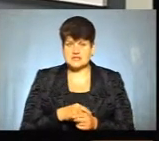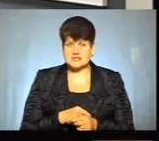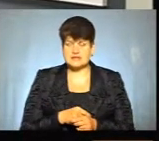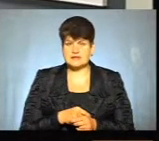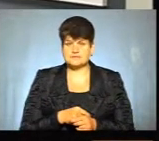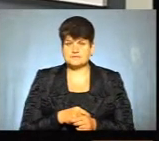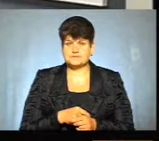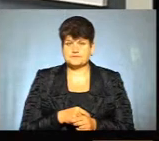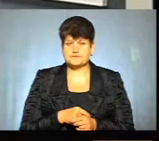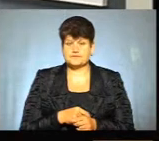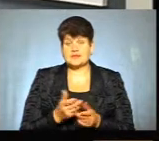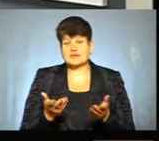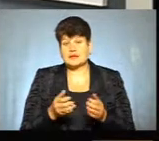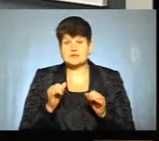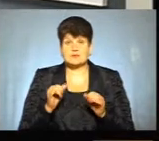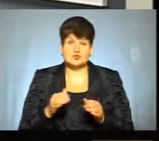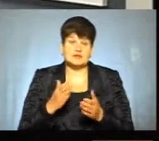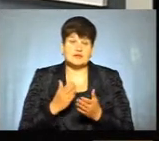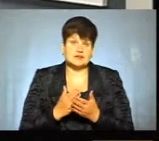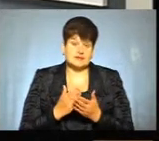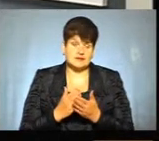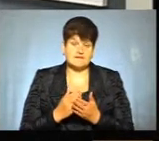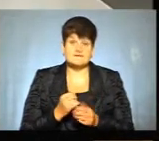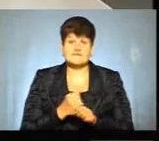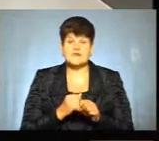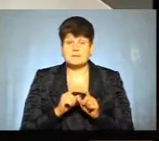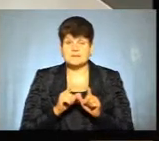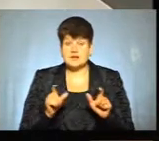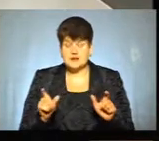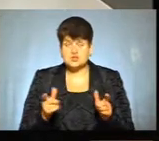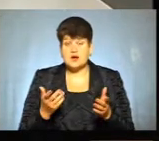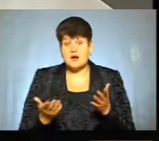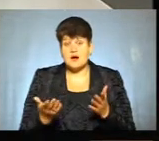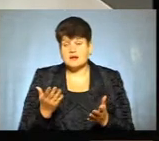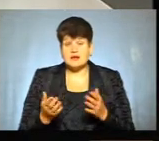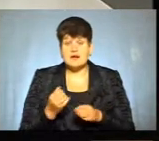так, десь, може, і є наявні в аптечній мережі, але зазвичай аптечна